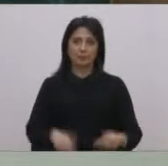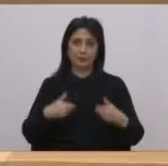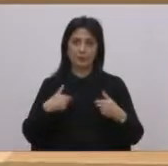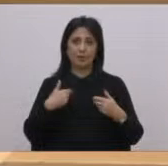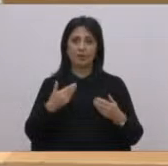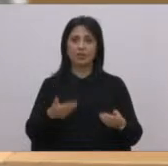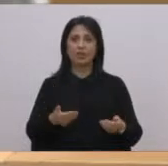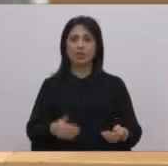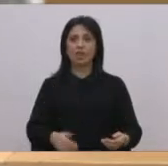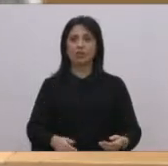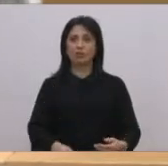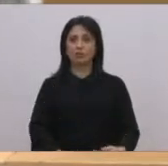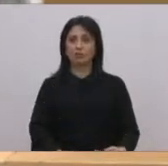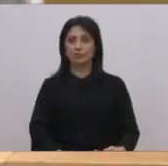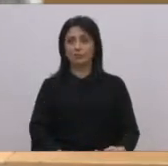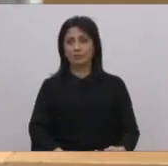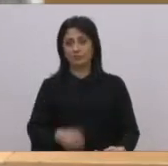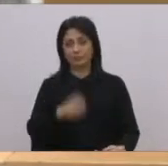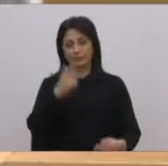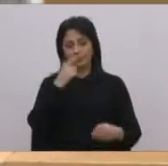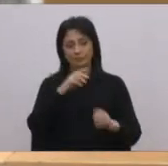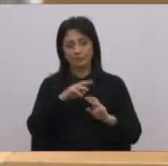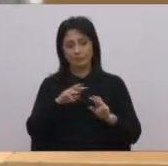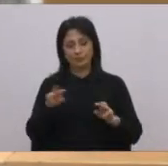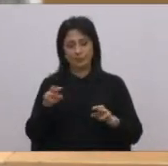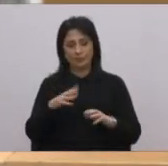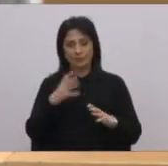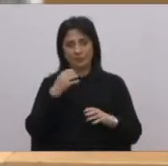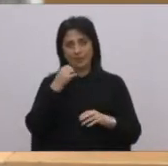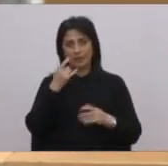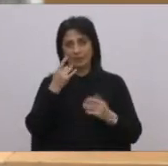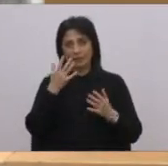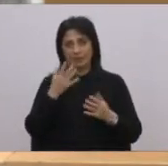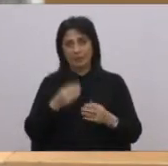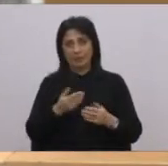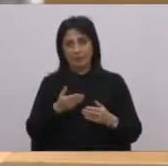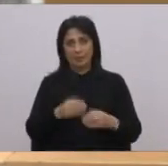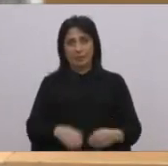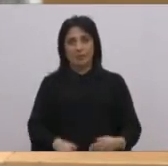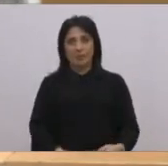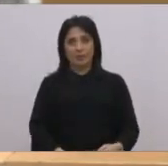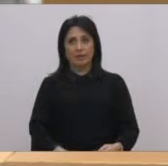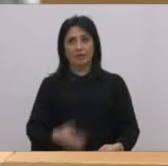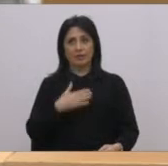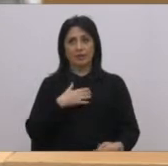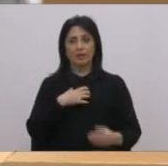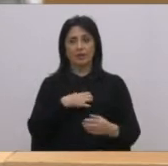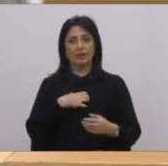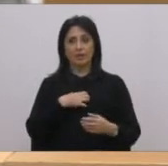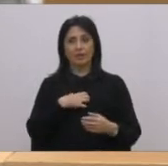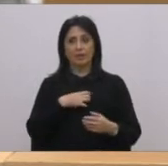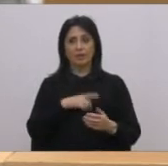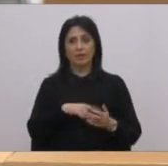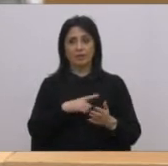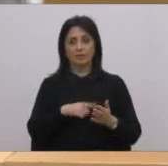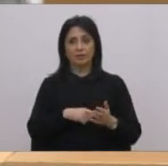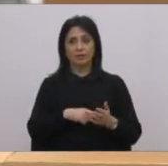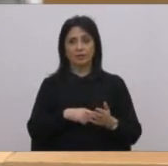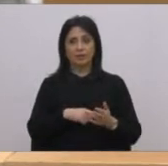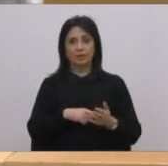მოგესალმებით, ბატონო მინისტრო, დიდი მადლობა პირველში დღევანდელი დღისათვის. ჩემი ძირითადად შეკითხვა